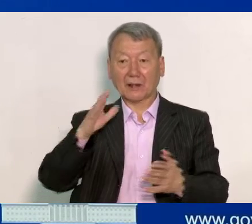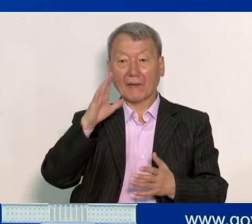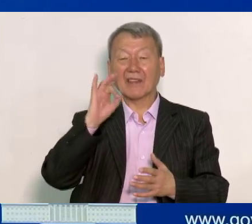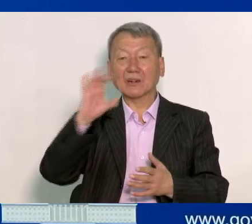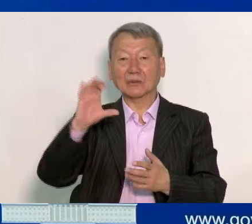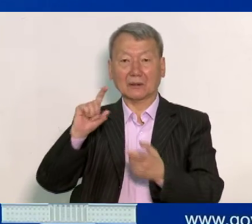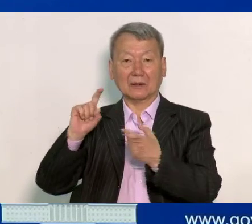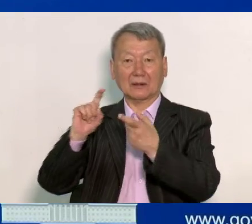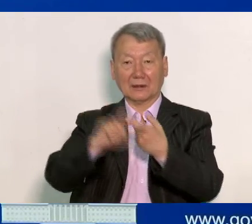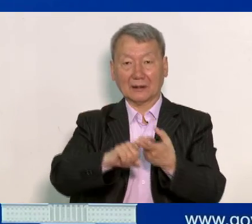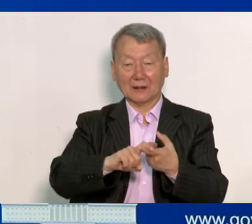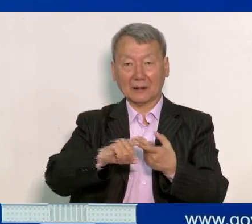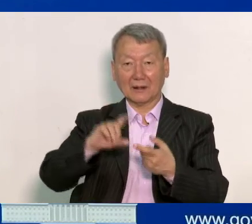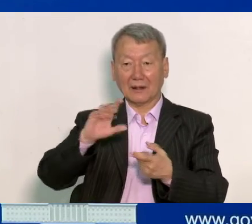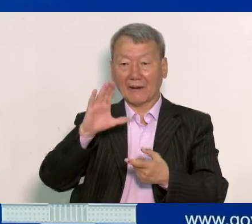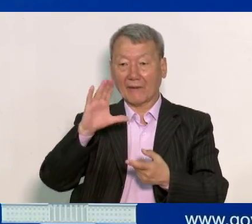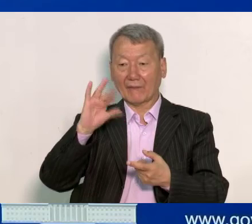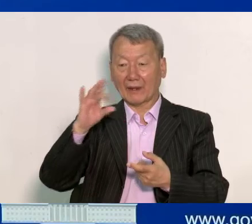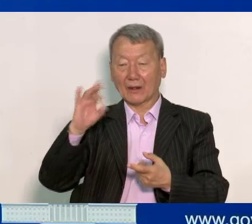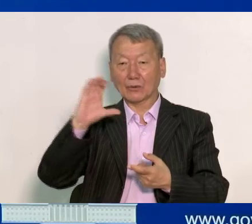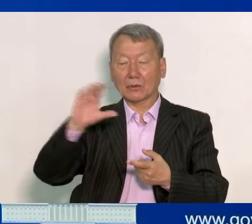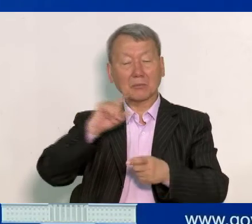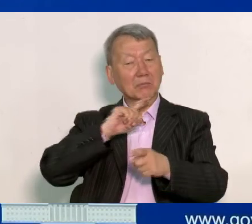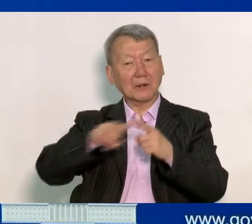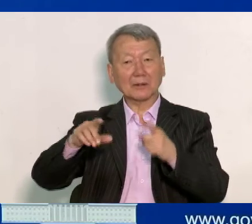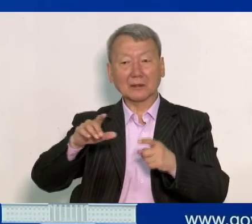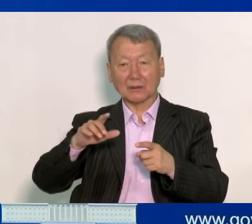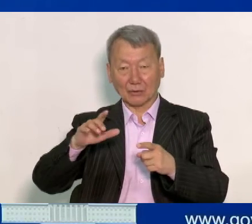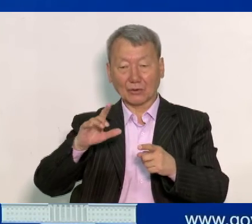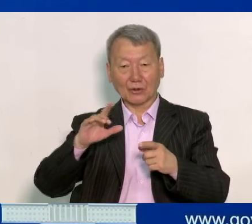вирусными болезнями. Они быстро и легко